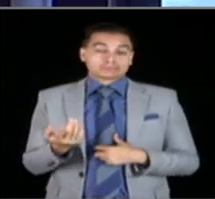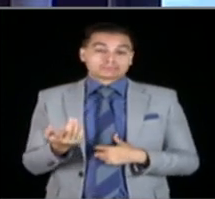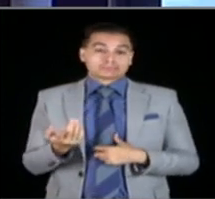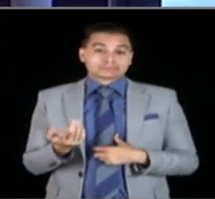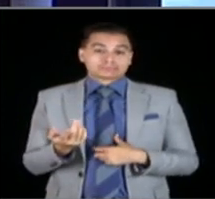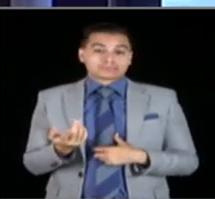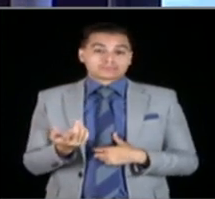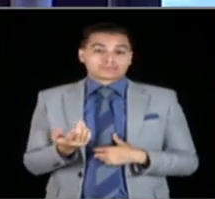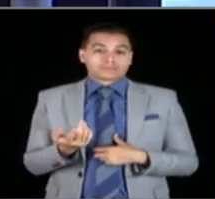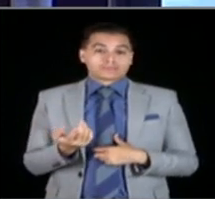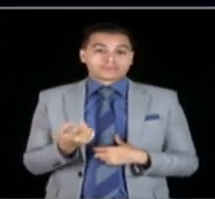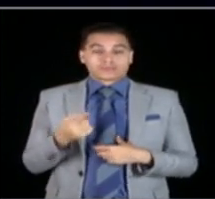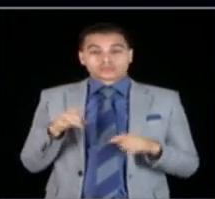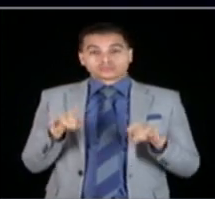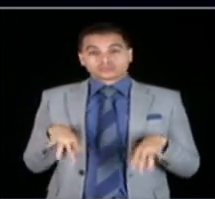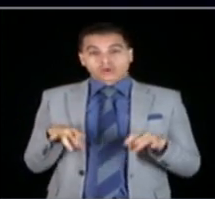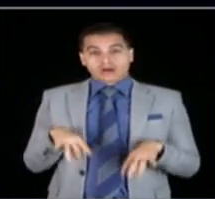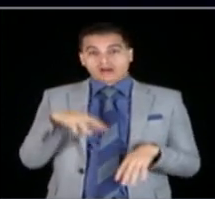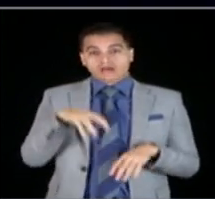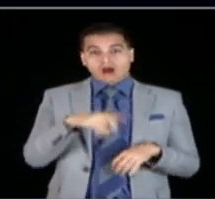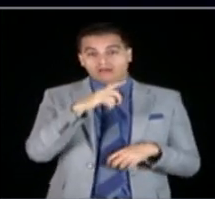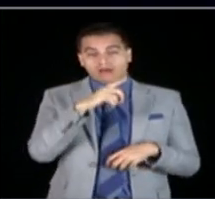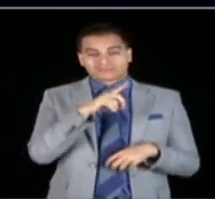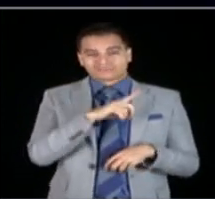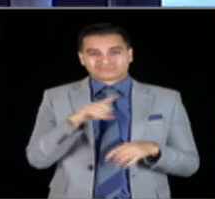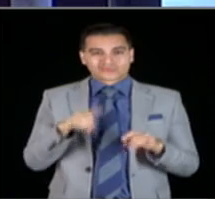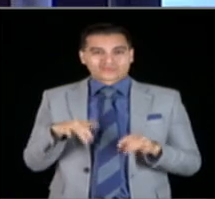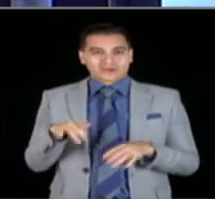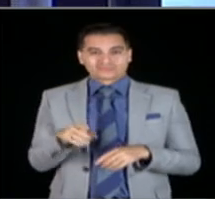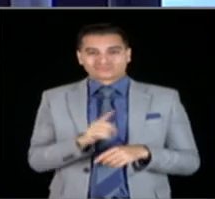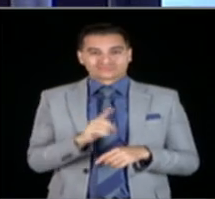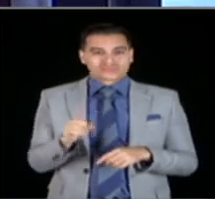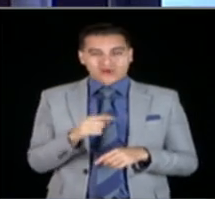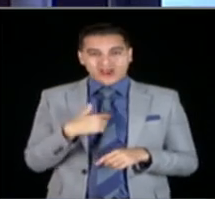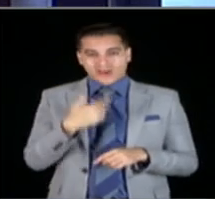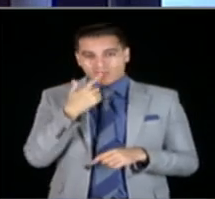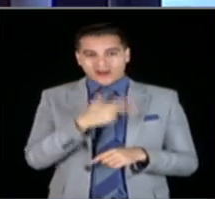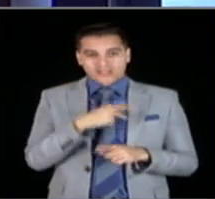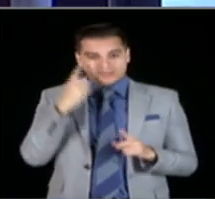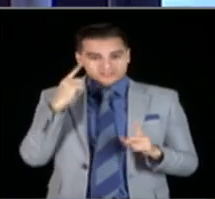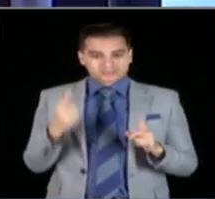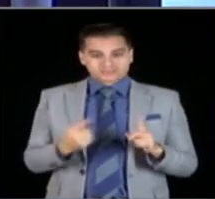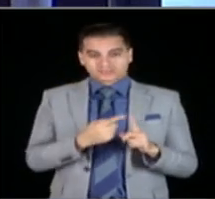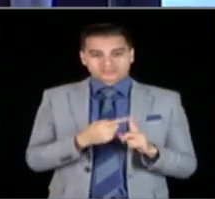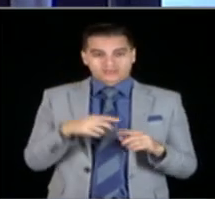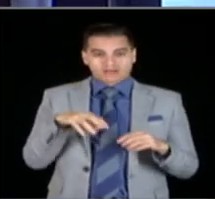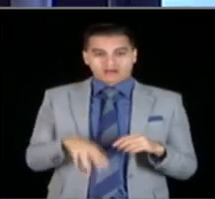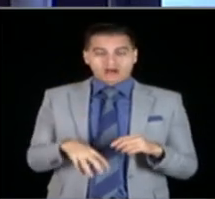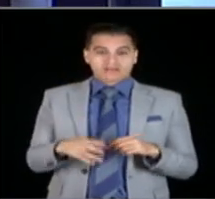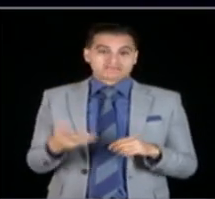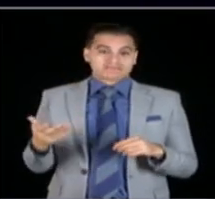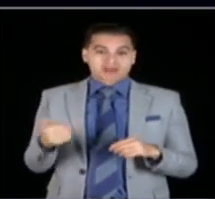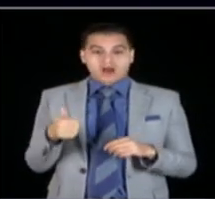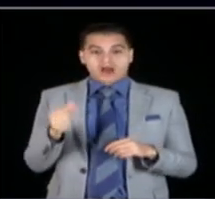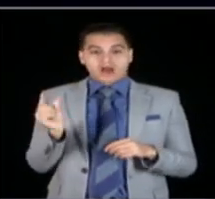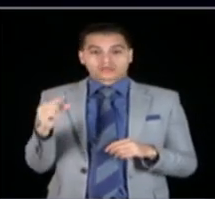بقول قارة. أستراليا. إيه اللي وداك أستراليا؟ الاسم يروح هناك صراحة، مش عارف.